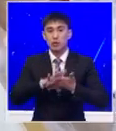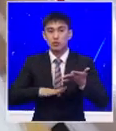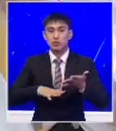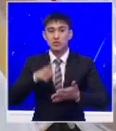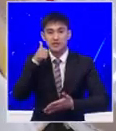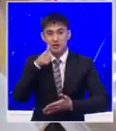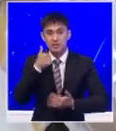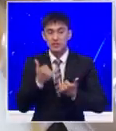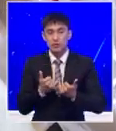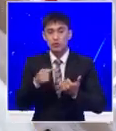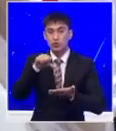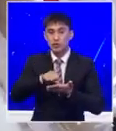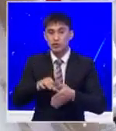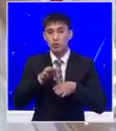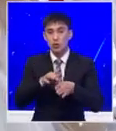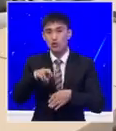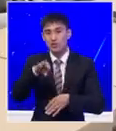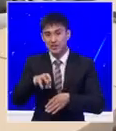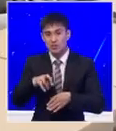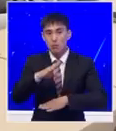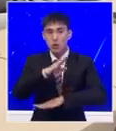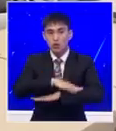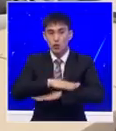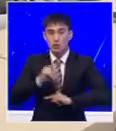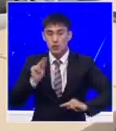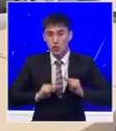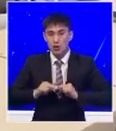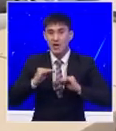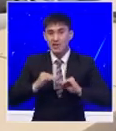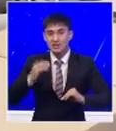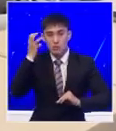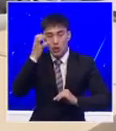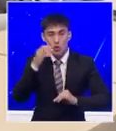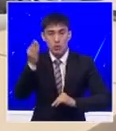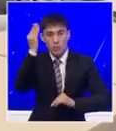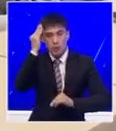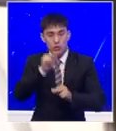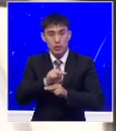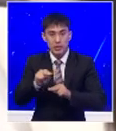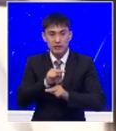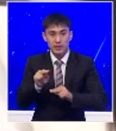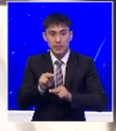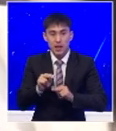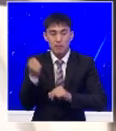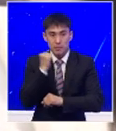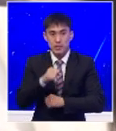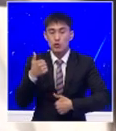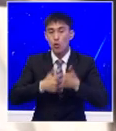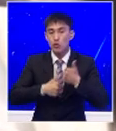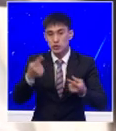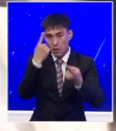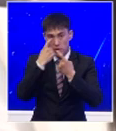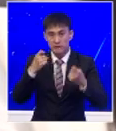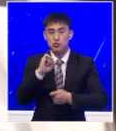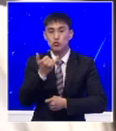завтра. Сегодня участники проходят тесты по дошкольной педагогике, детской психологии и методике преподавания. Победители конкурса объявят